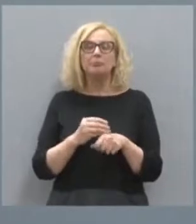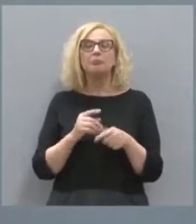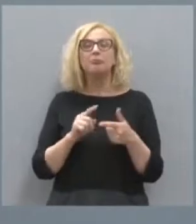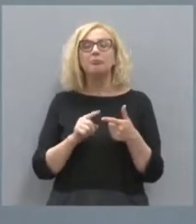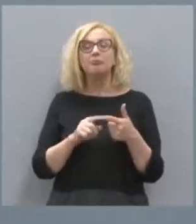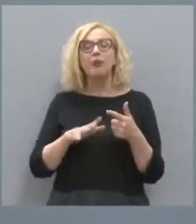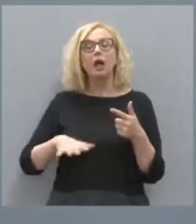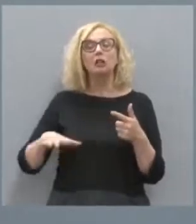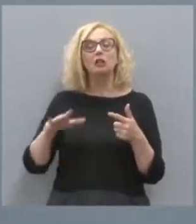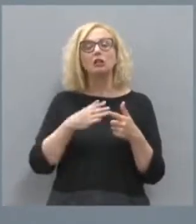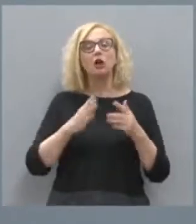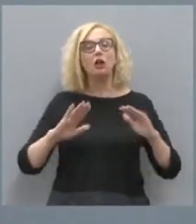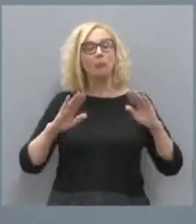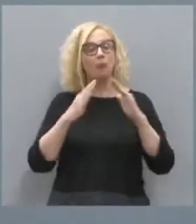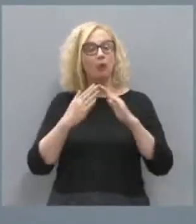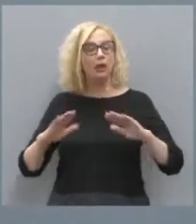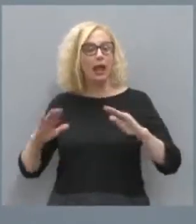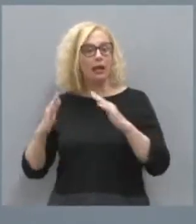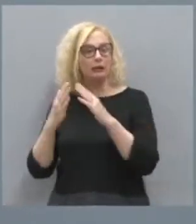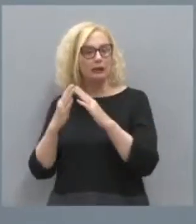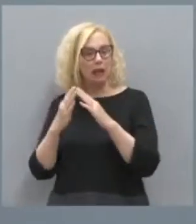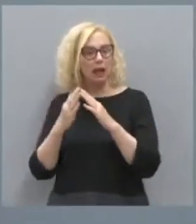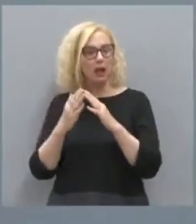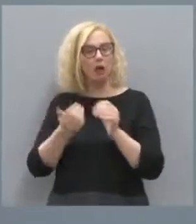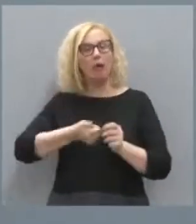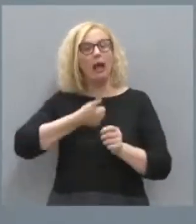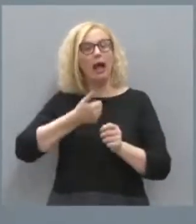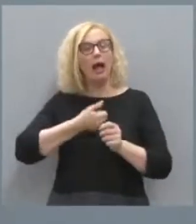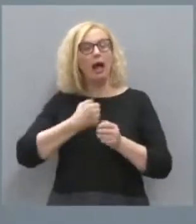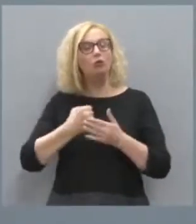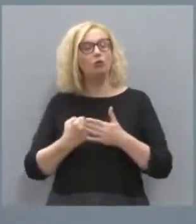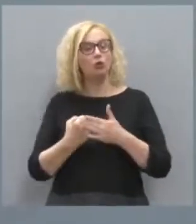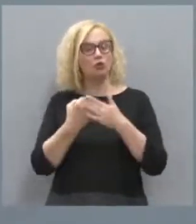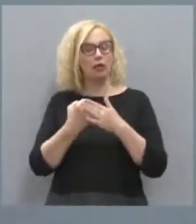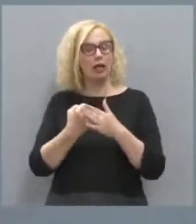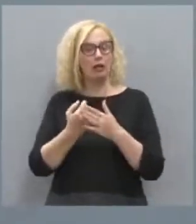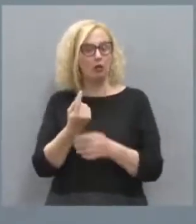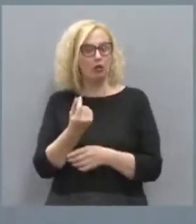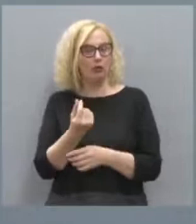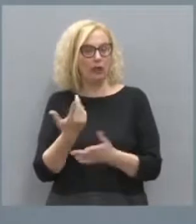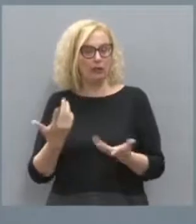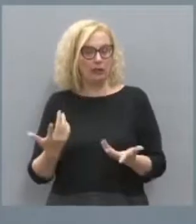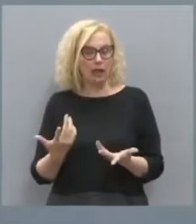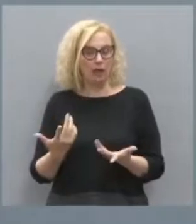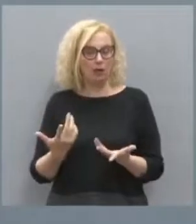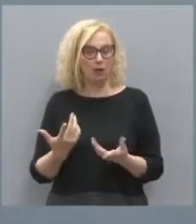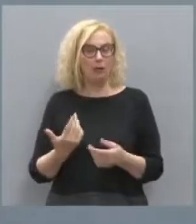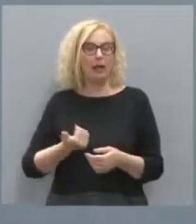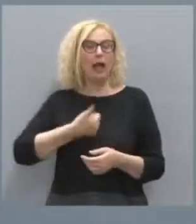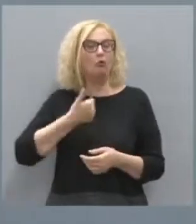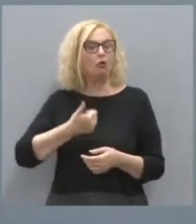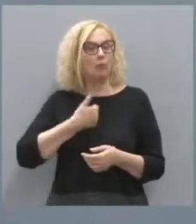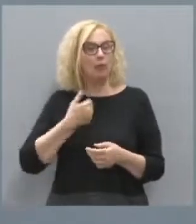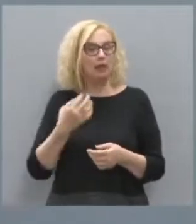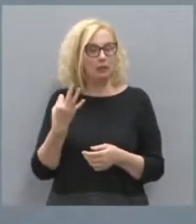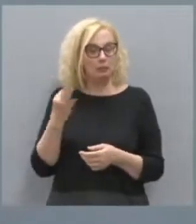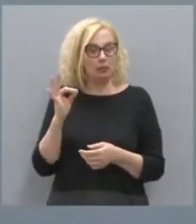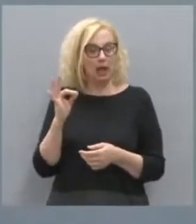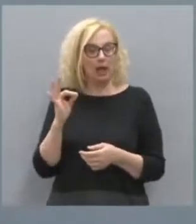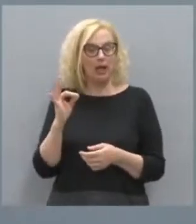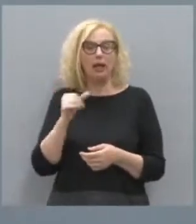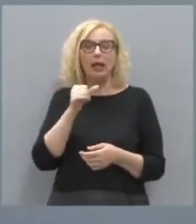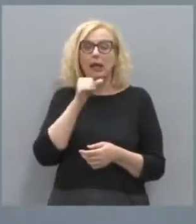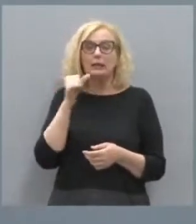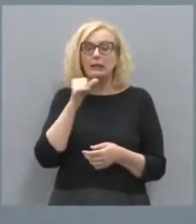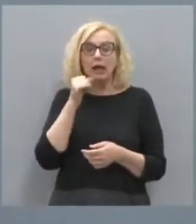siamo territorio che si auto sostiene finanziariamente siamo in autonomia speciale che ha bisogno dei bidelli dei propri canali